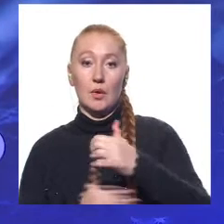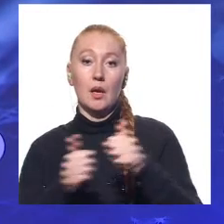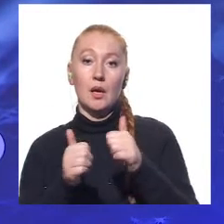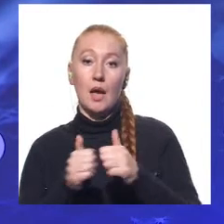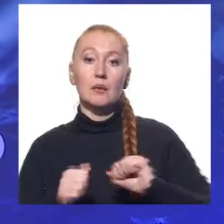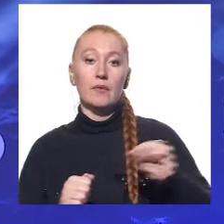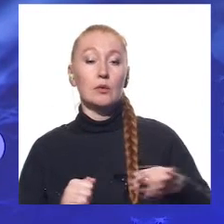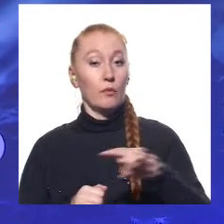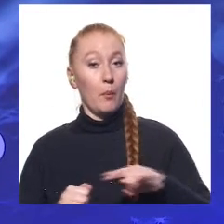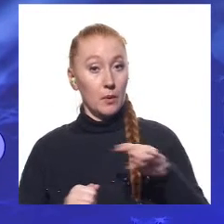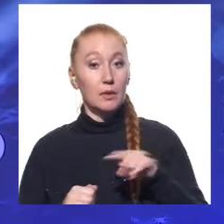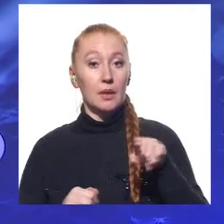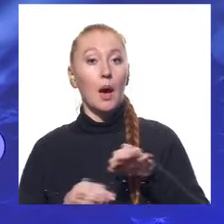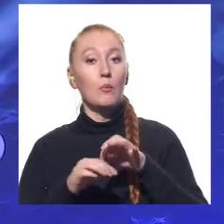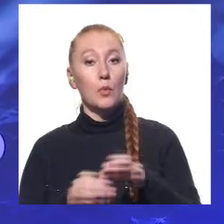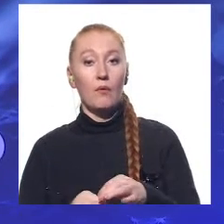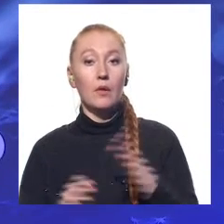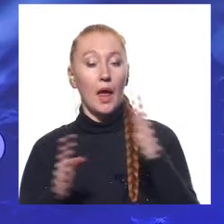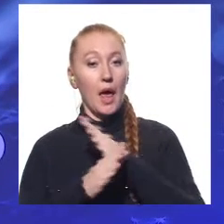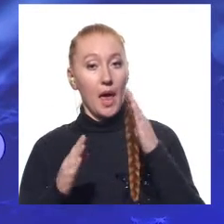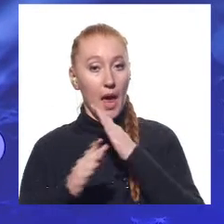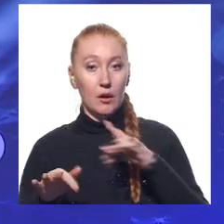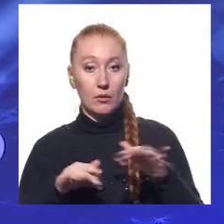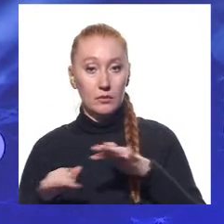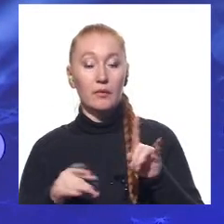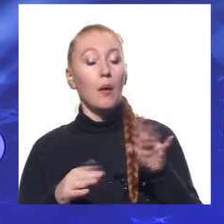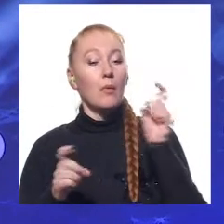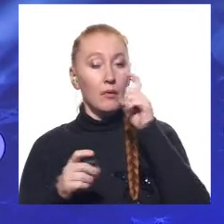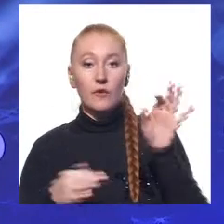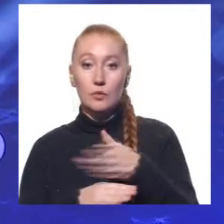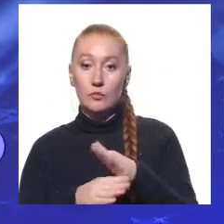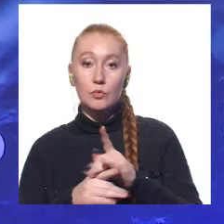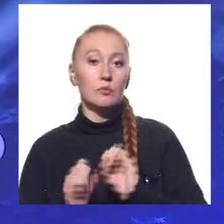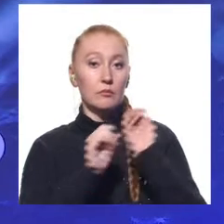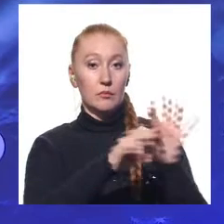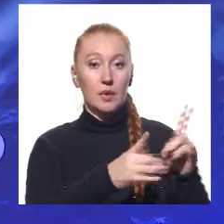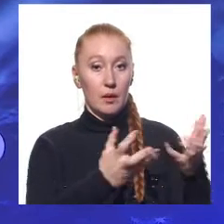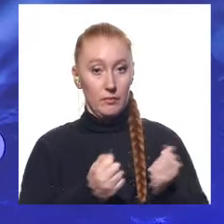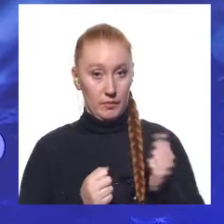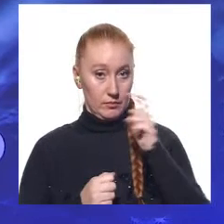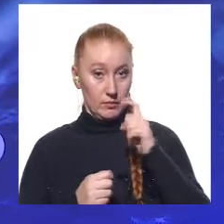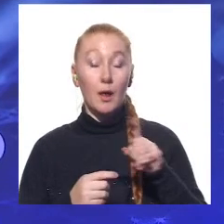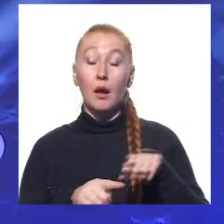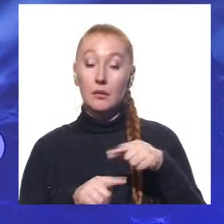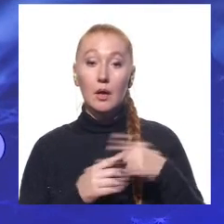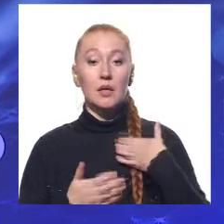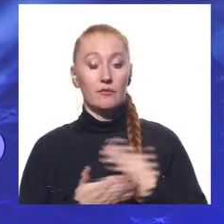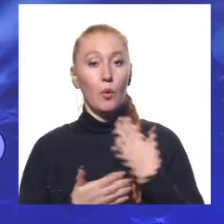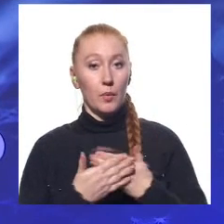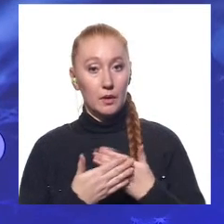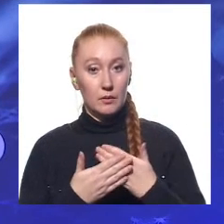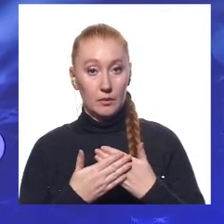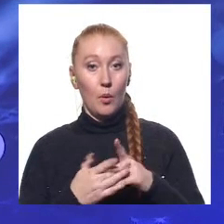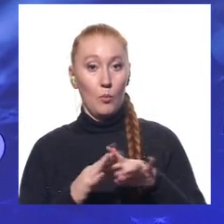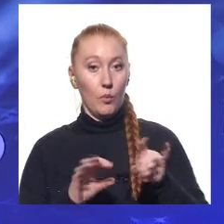Севастопольського парку. Там вони провели еко-челендж, усе сміття сортували, щоб віднести до пункту прийому вторсировини. На власному прикладі, за